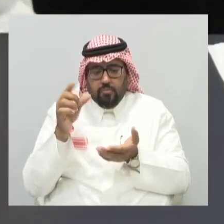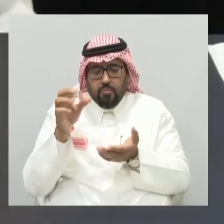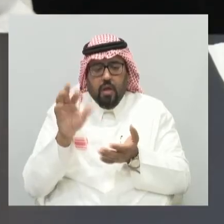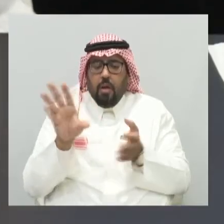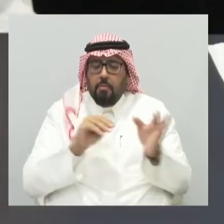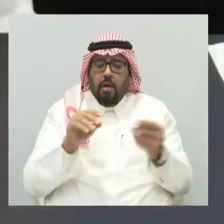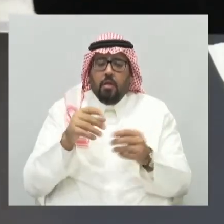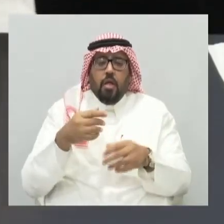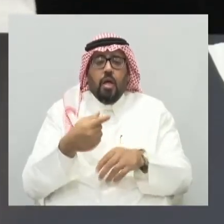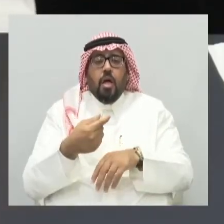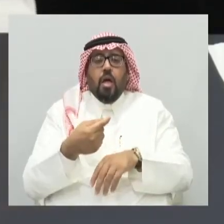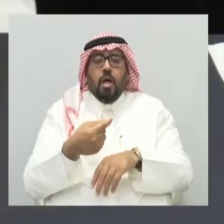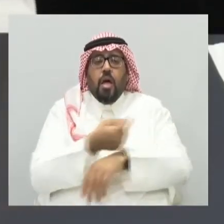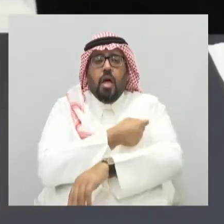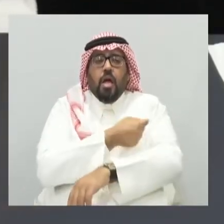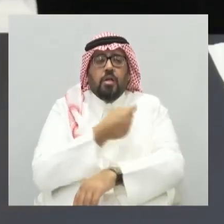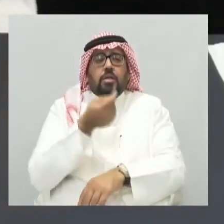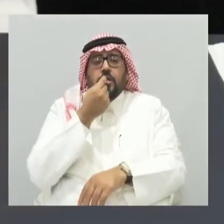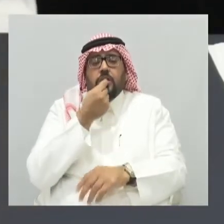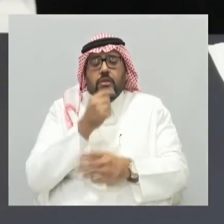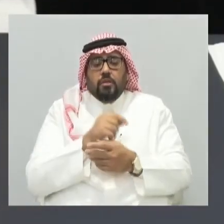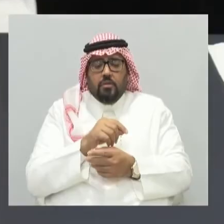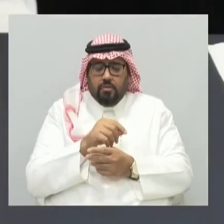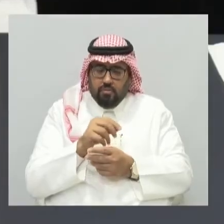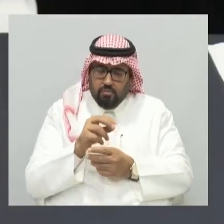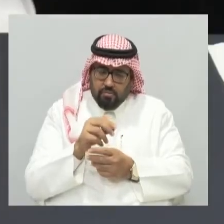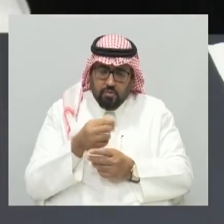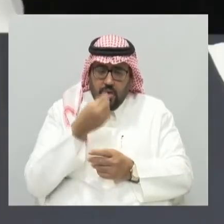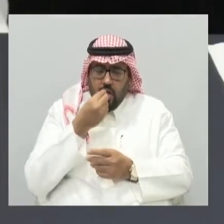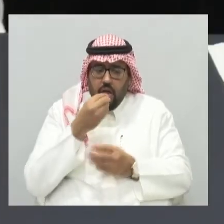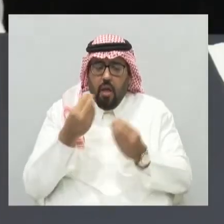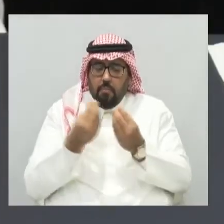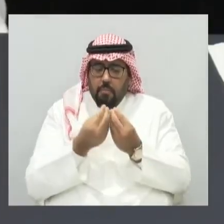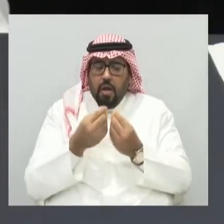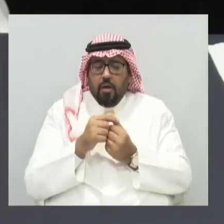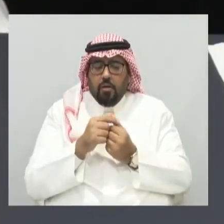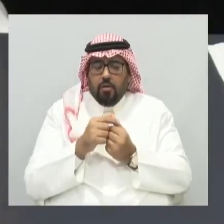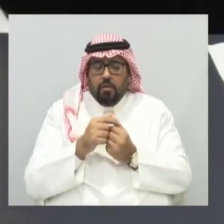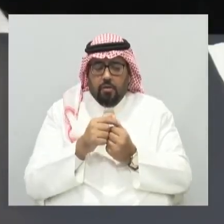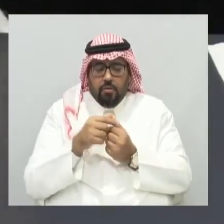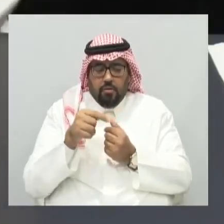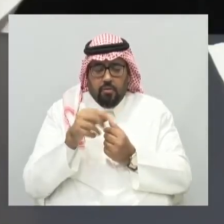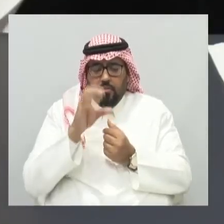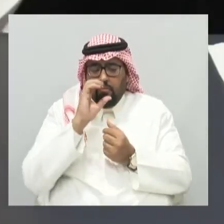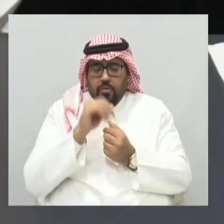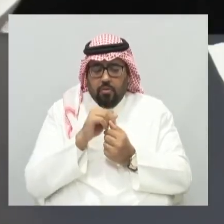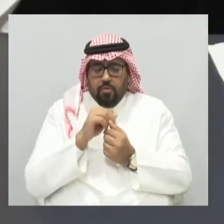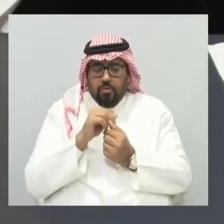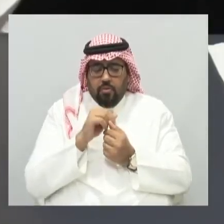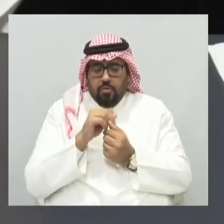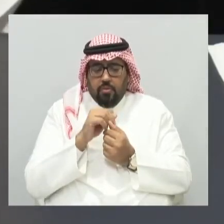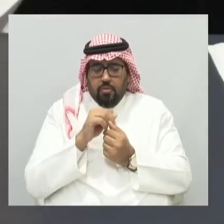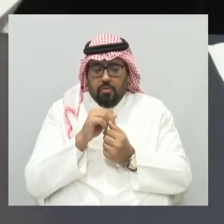في بعض الادويه عندنا بالبيت ممكن ناخذها منه في بعض الاطعمه يجي معها وهذا السائل